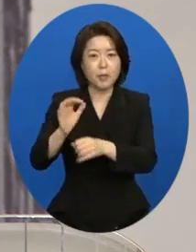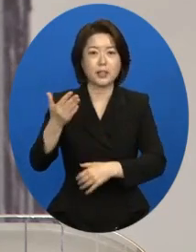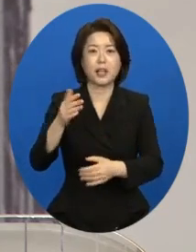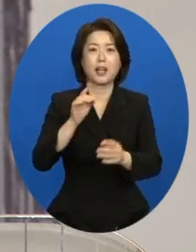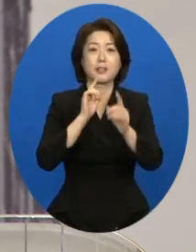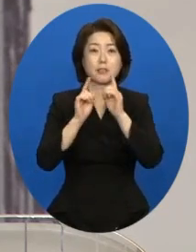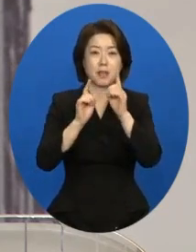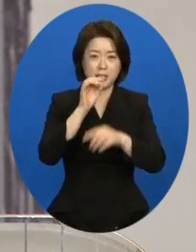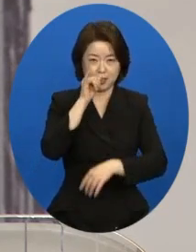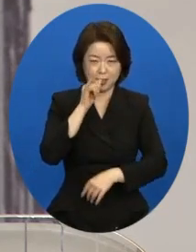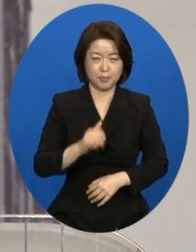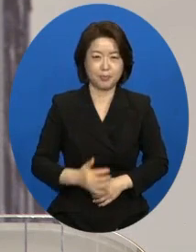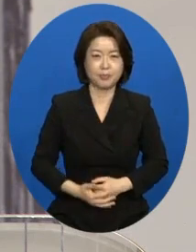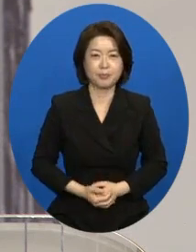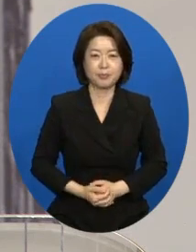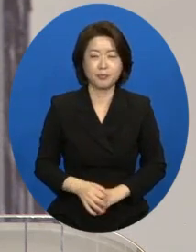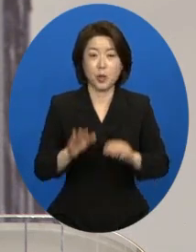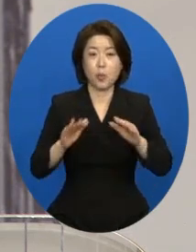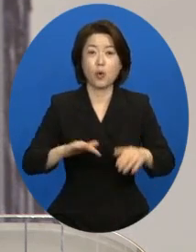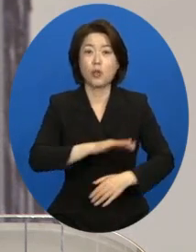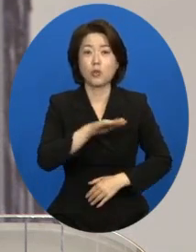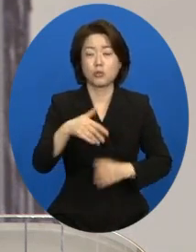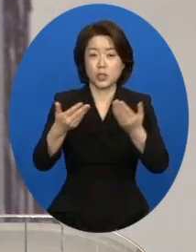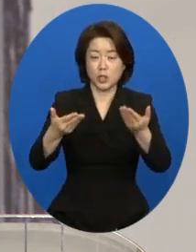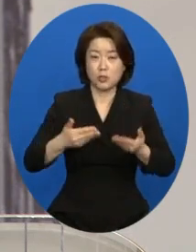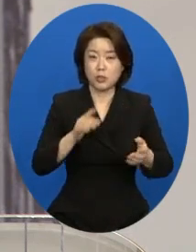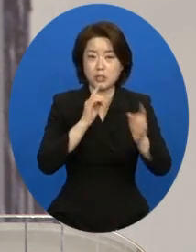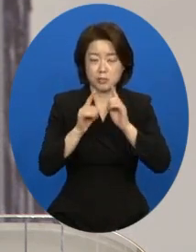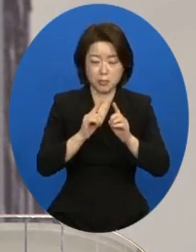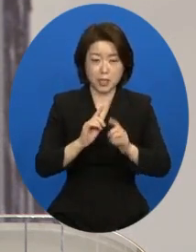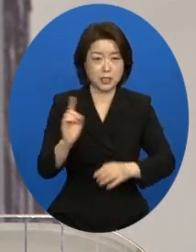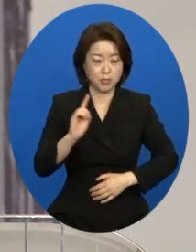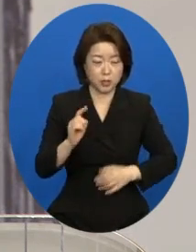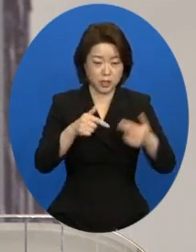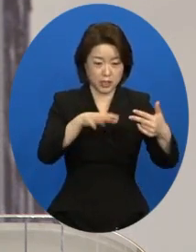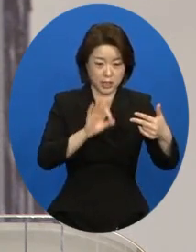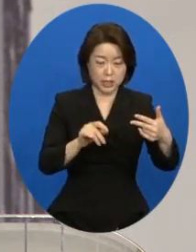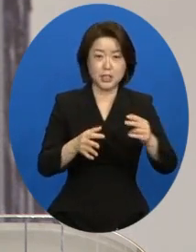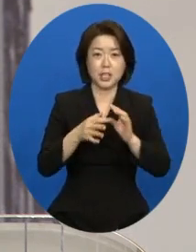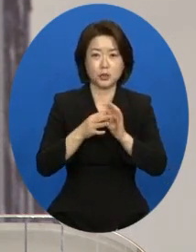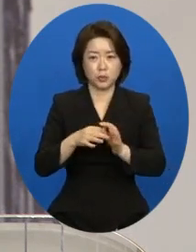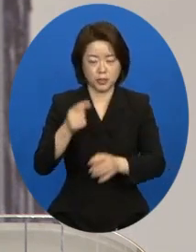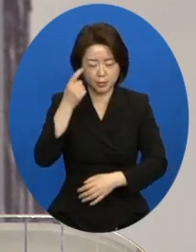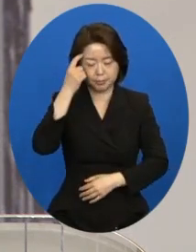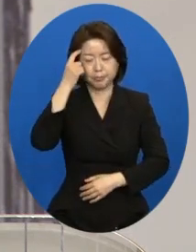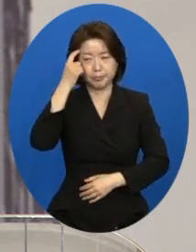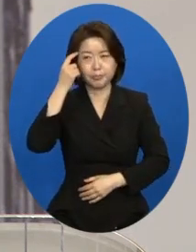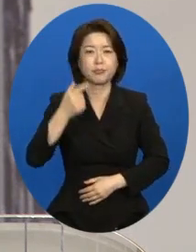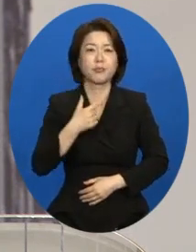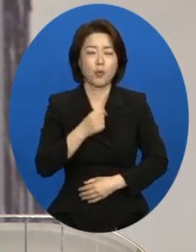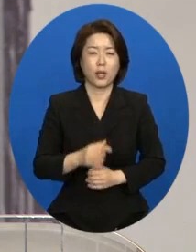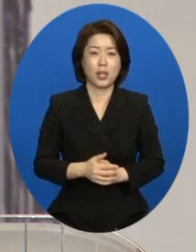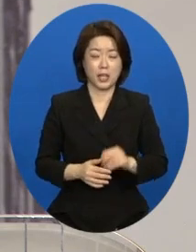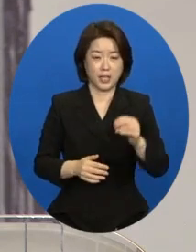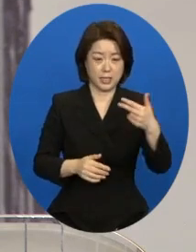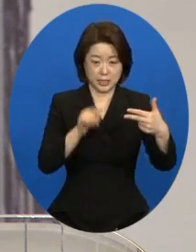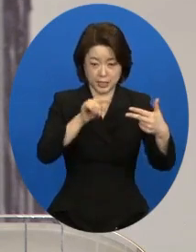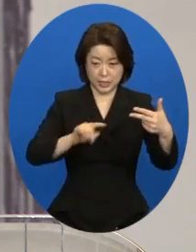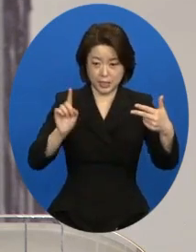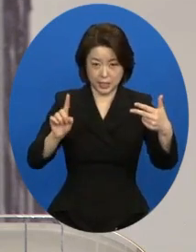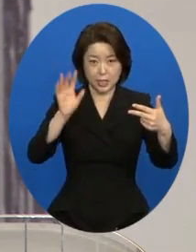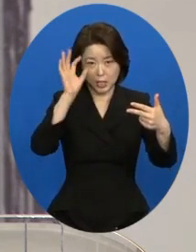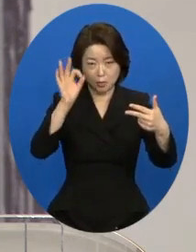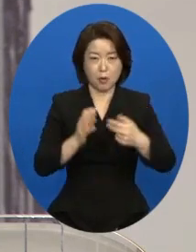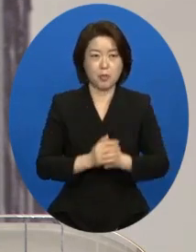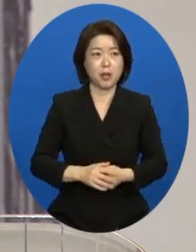말씀입니다. 오늘 우리에게 주신 말씀이 무엇인지를 이 7장을 통해서 깨닫게 되기를 원합니다. 먼저 1절에 보게 되면 다니엘이